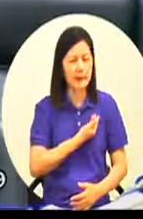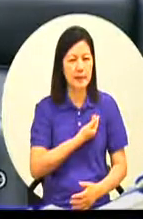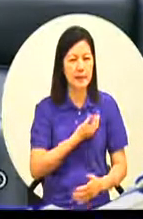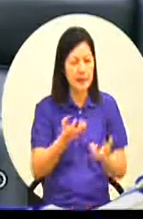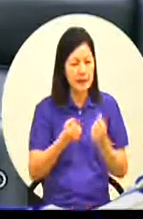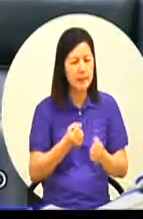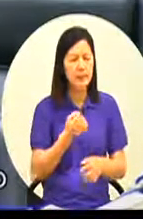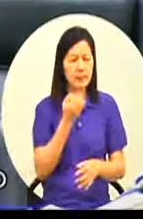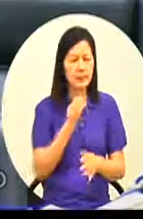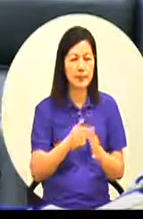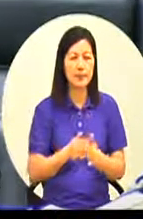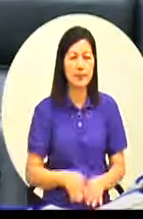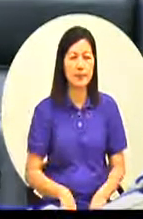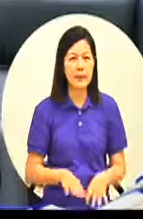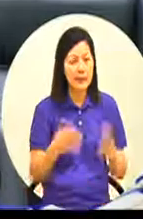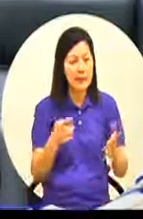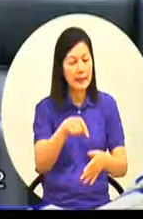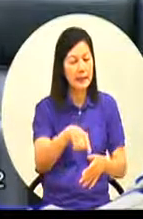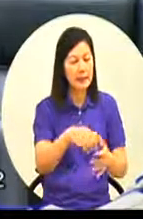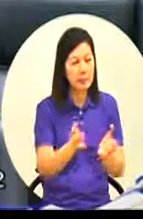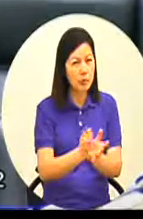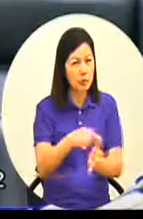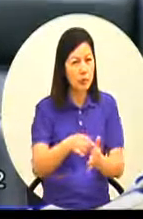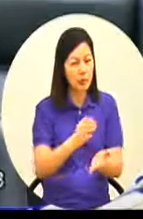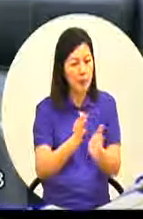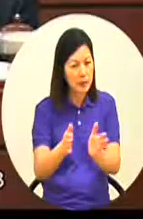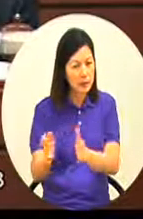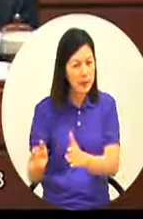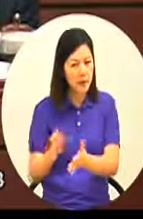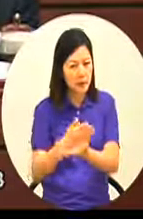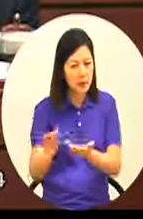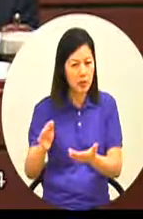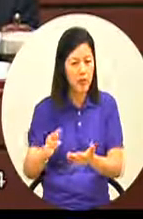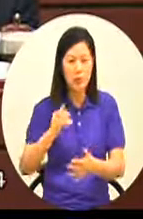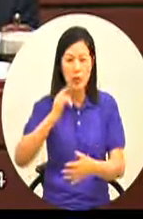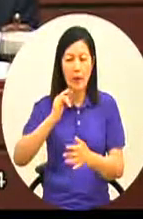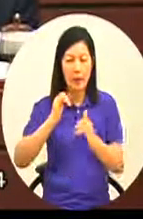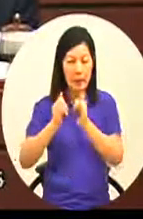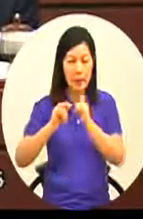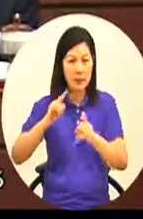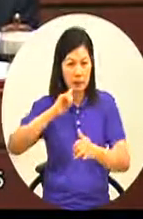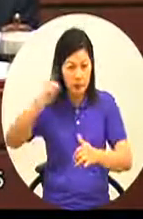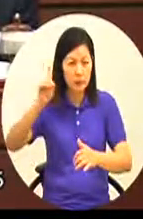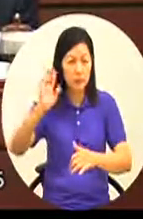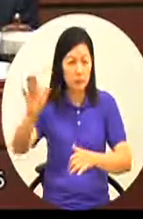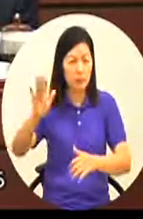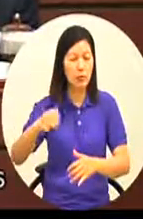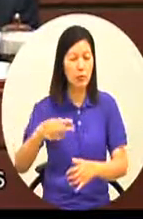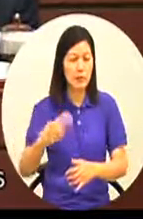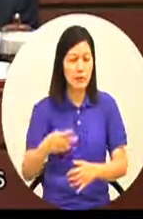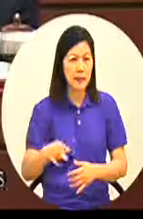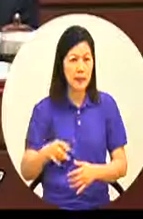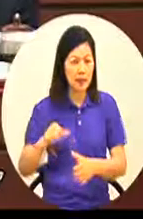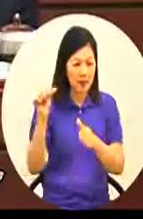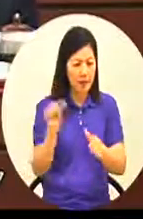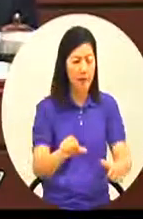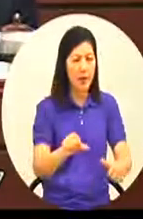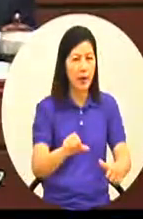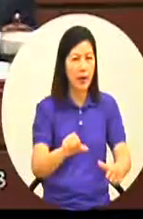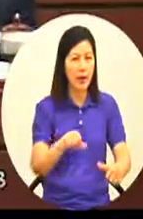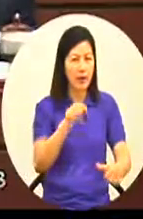报告一下，因为我们大概这部分会有处理的都是民众有投诉了，而且他本身就已经会开法，所谓的开